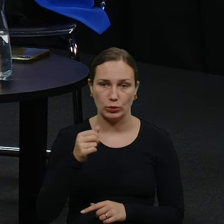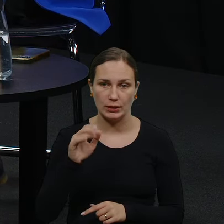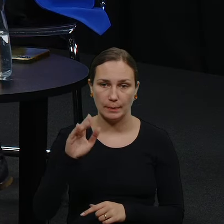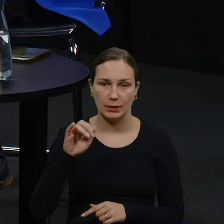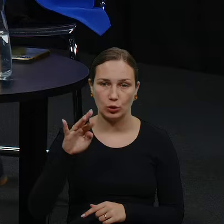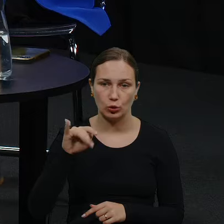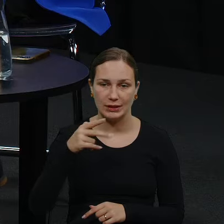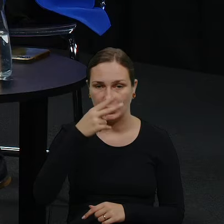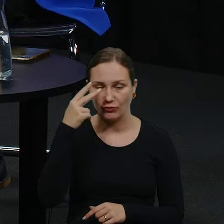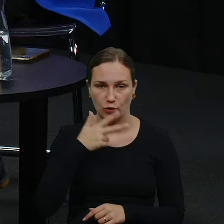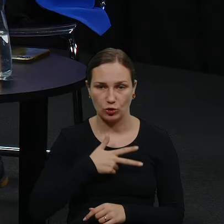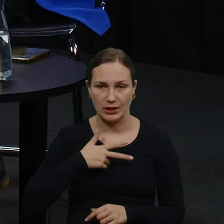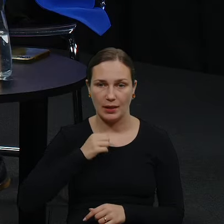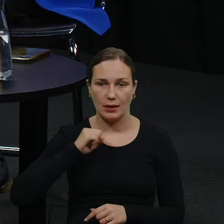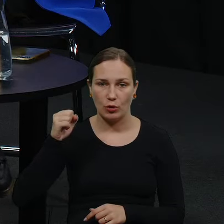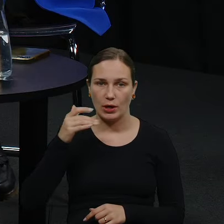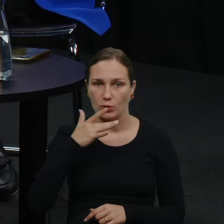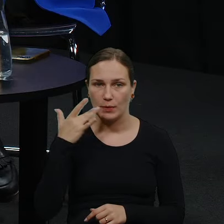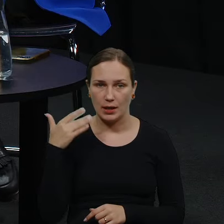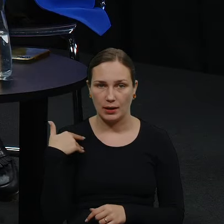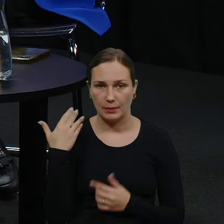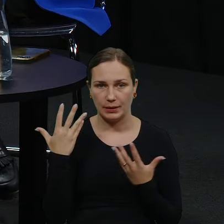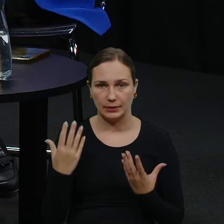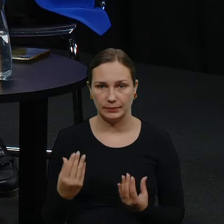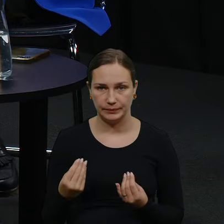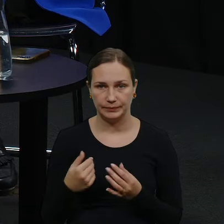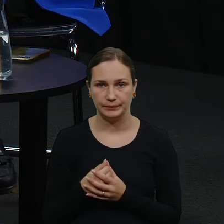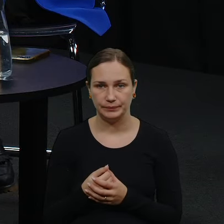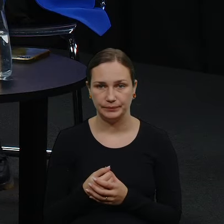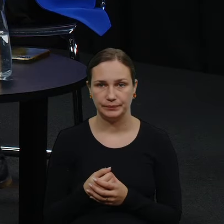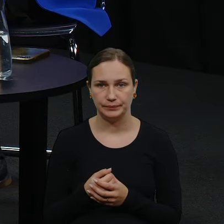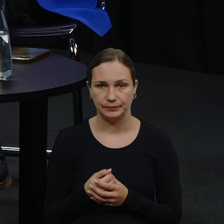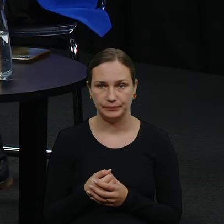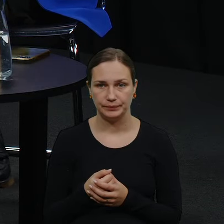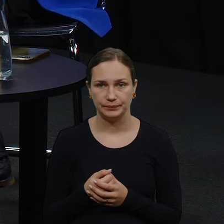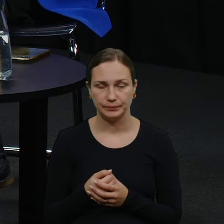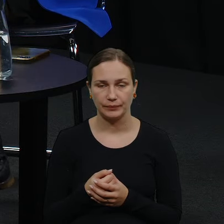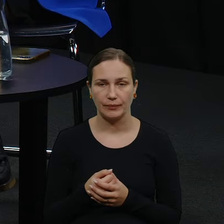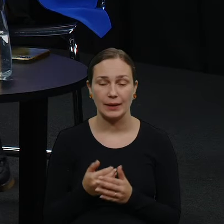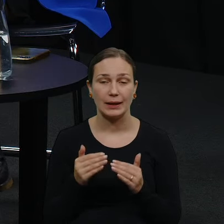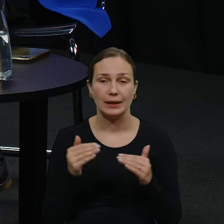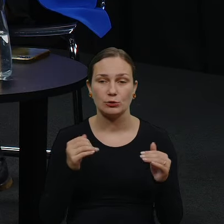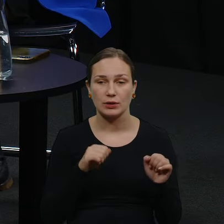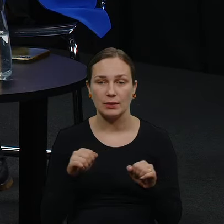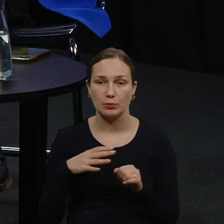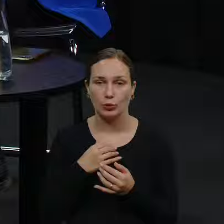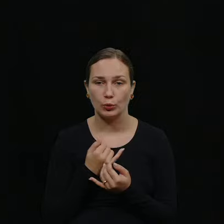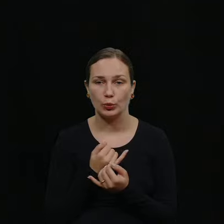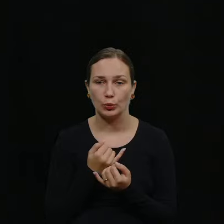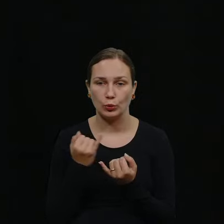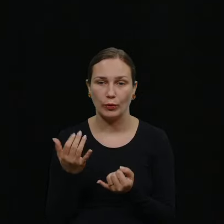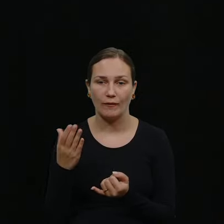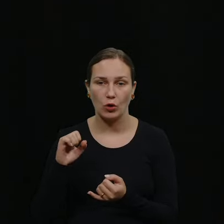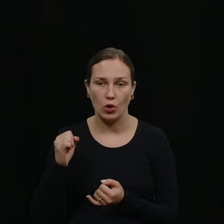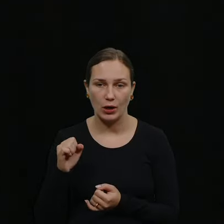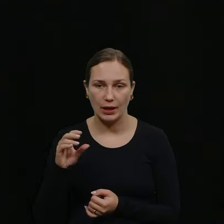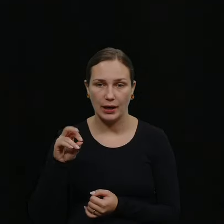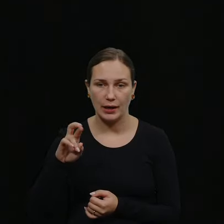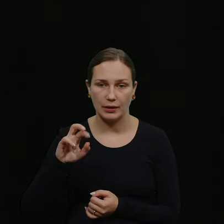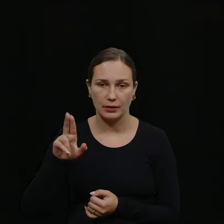Lietuvos socialdemokratų partija. Sveiki. Labadiena. Tai tos lygios galimybės buvo suteiktos ir jūsų kolegai,